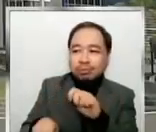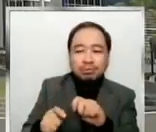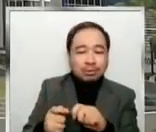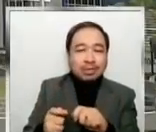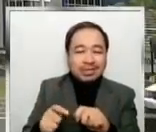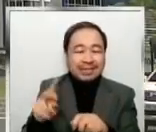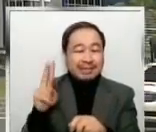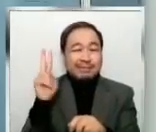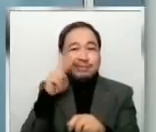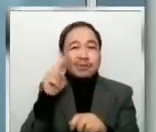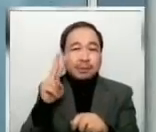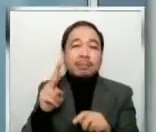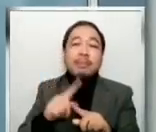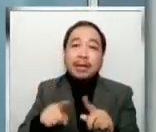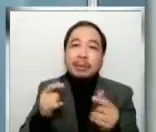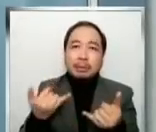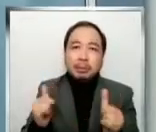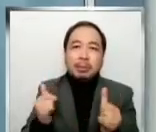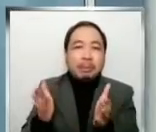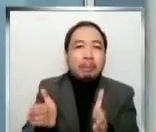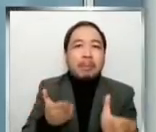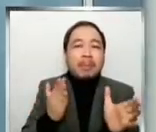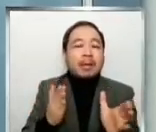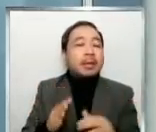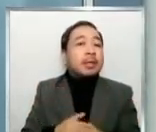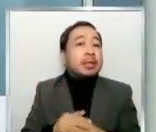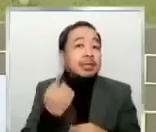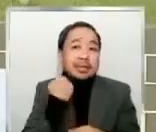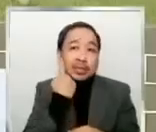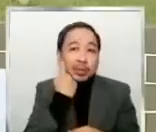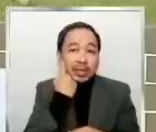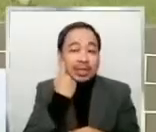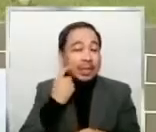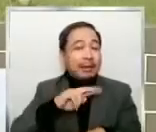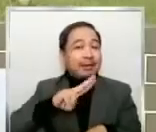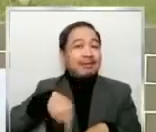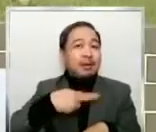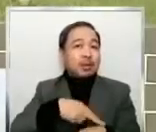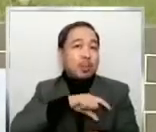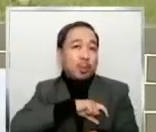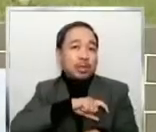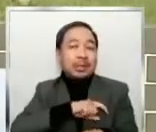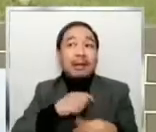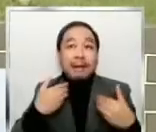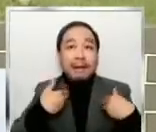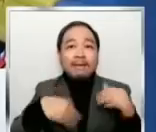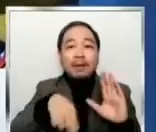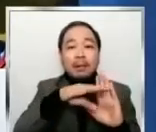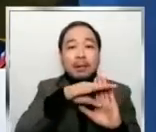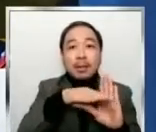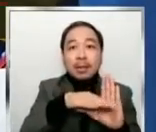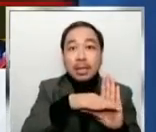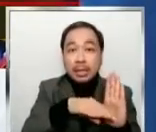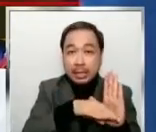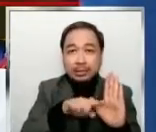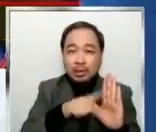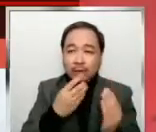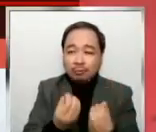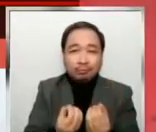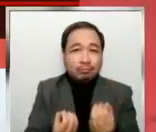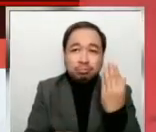Kamakailan, naglabas ang Philippine National Police ng pinakabagong listahan ng mga paputok na ipinagbabawal tulad ng